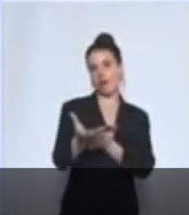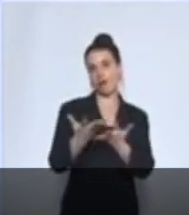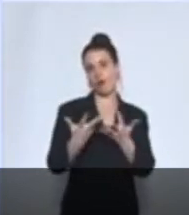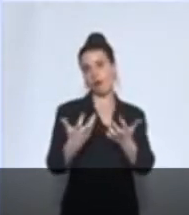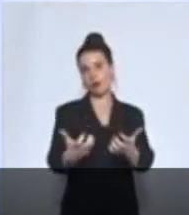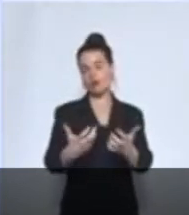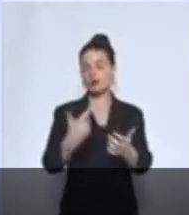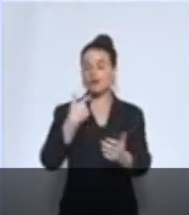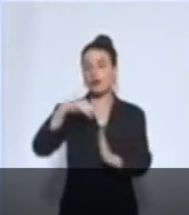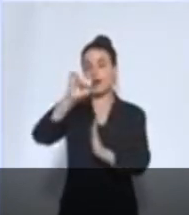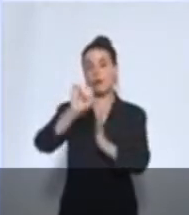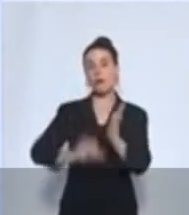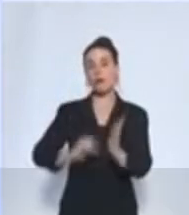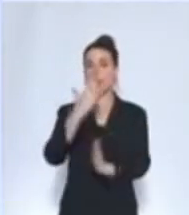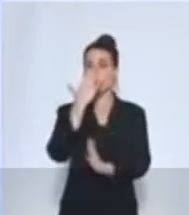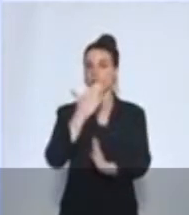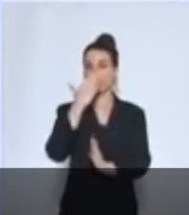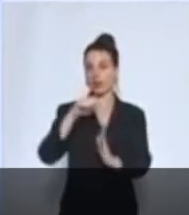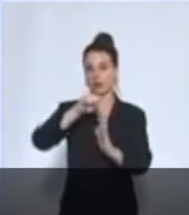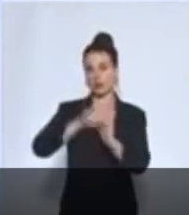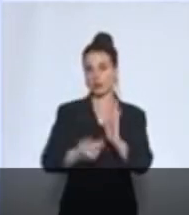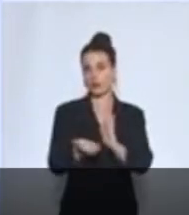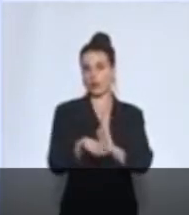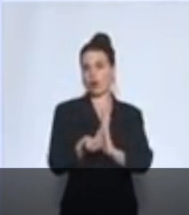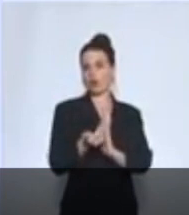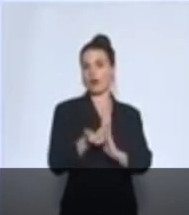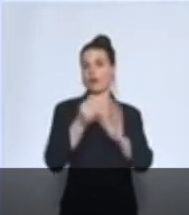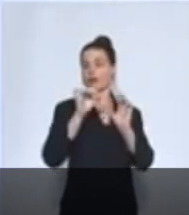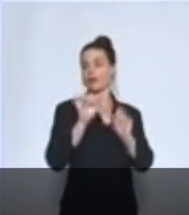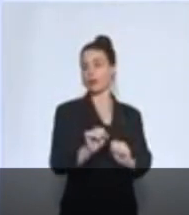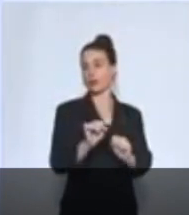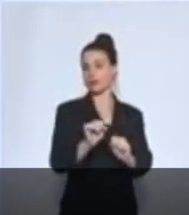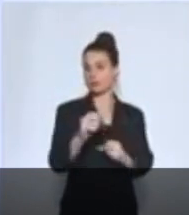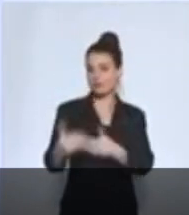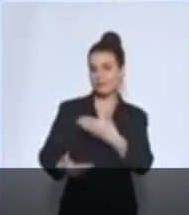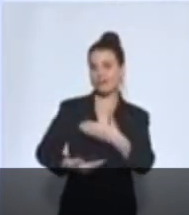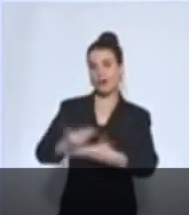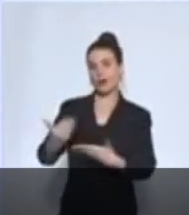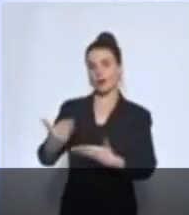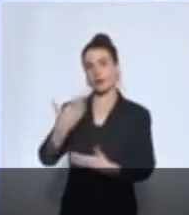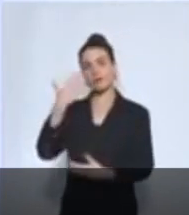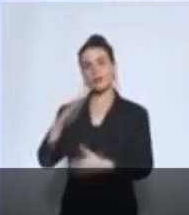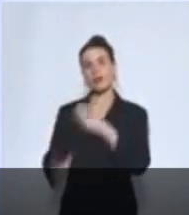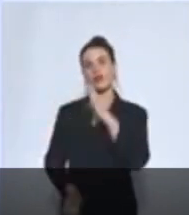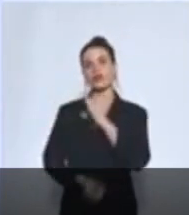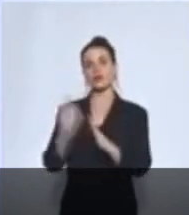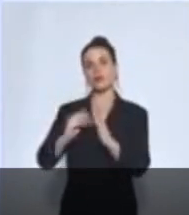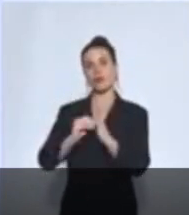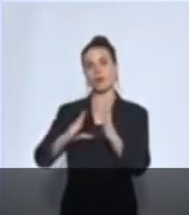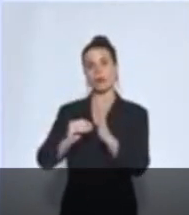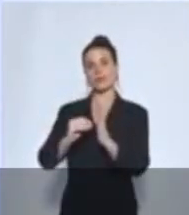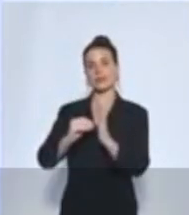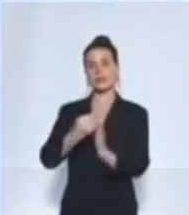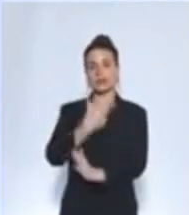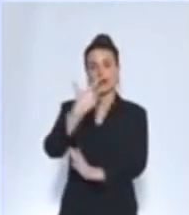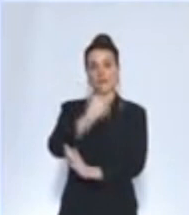plupart des restrictions prises pour freiner l'épidémie à la faveur du nouveau pass vaccinal qui entrera en vigueur lundi